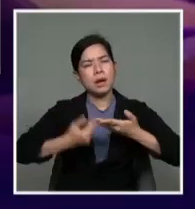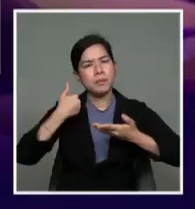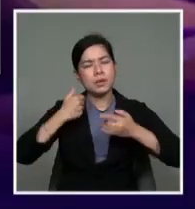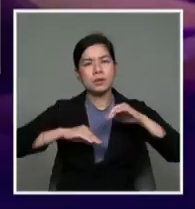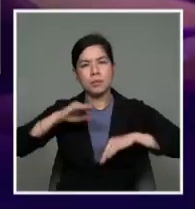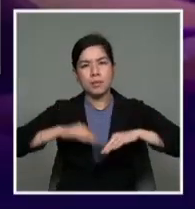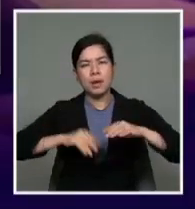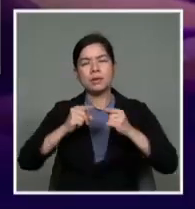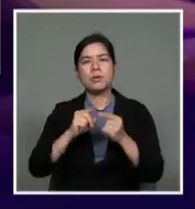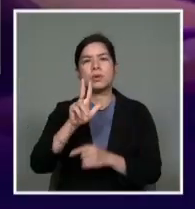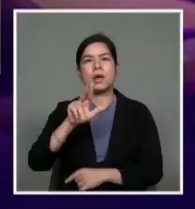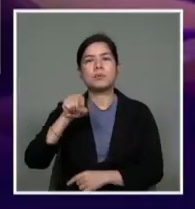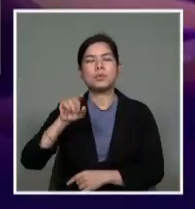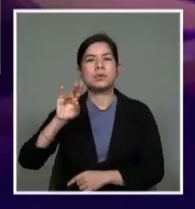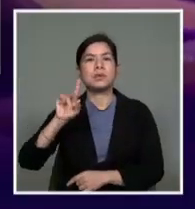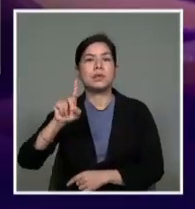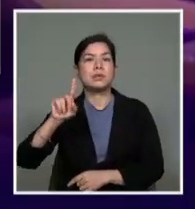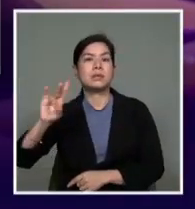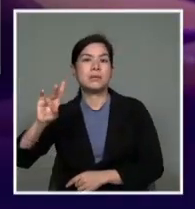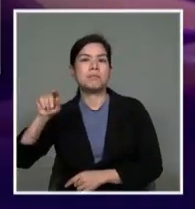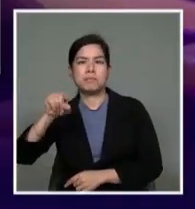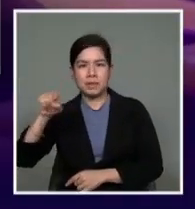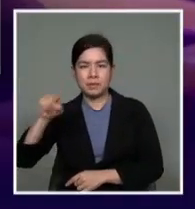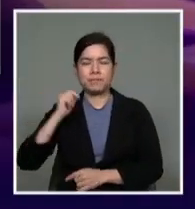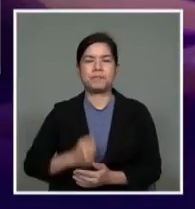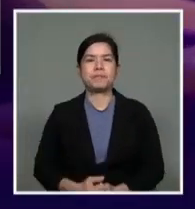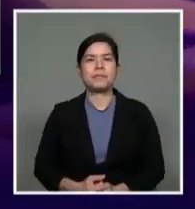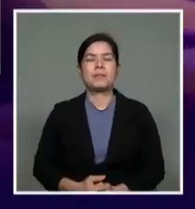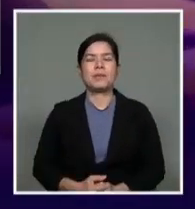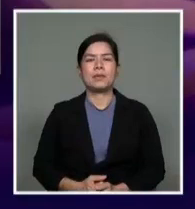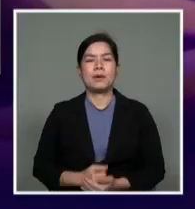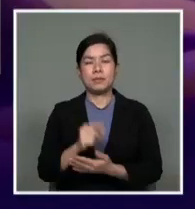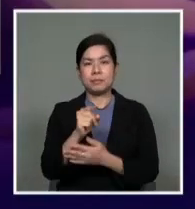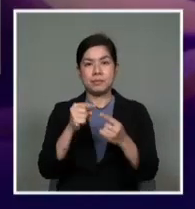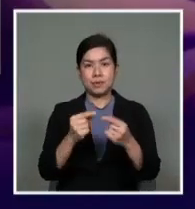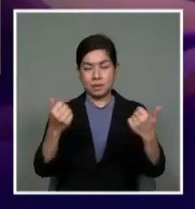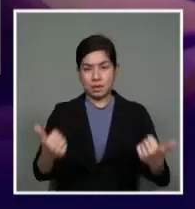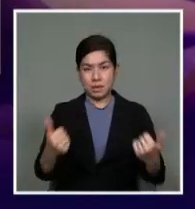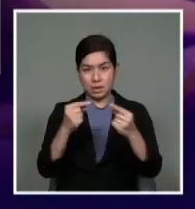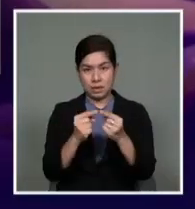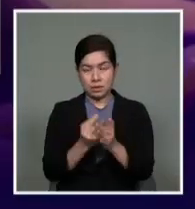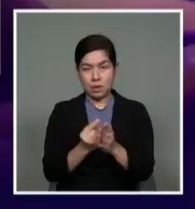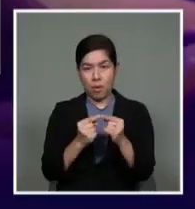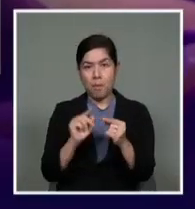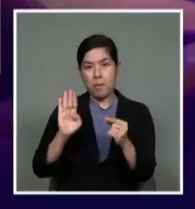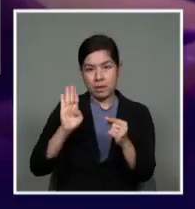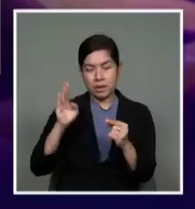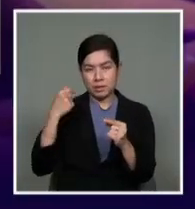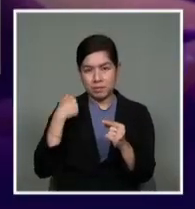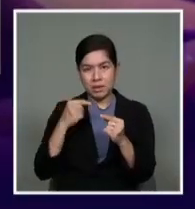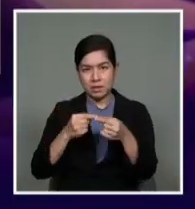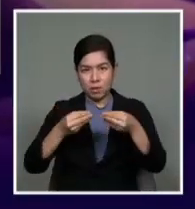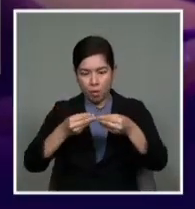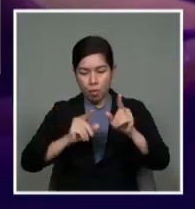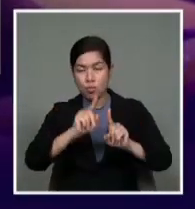น 3.17% ให้กับกองทุนวายุภักดิ์ซึ่งส่งผลทำให้สัดส่วนการถือหุ้นของกองทุนวายุภักดิ์1เ